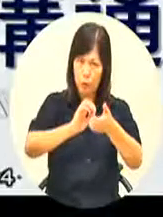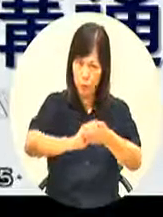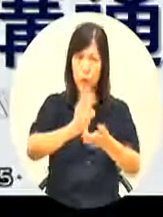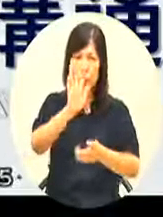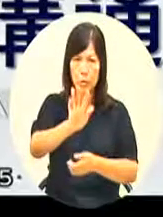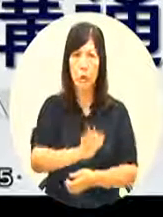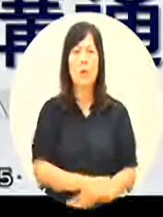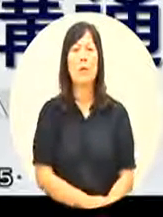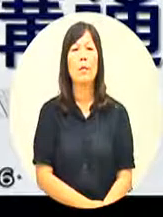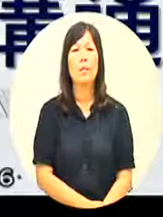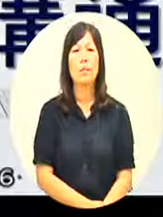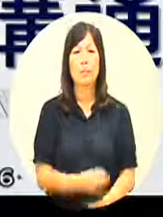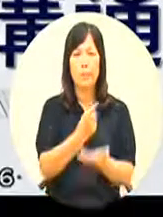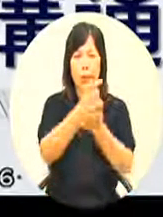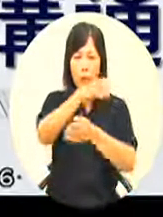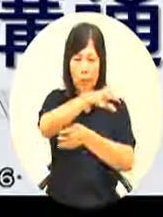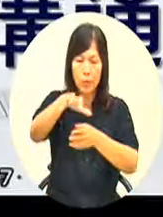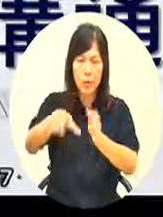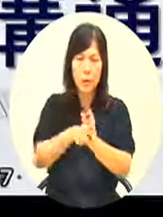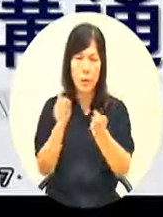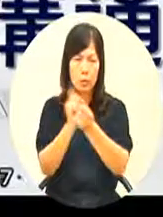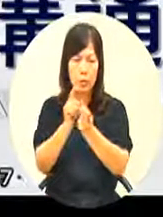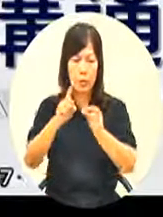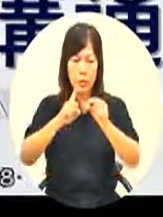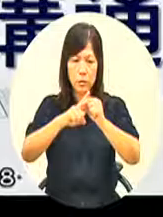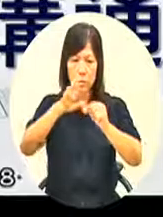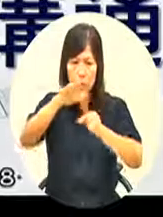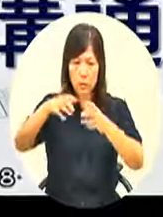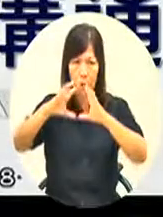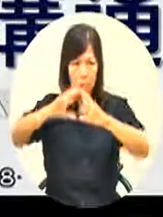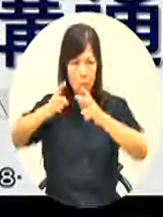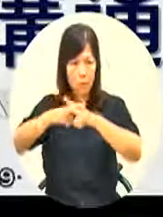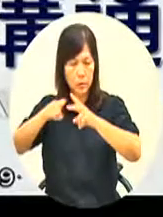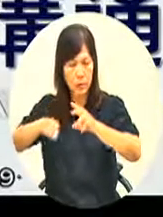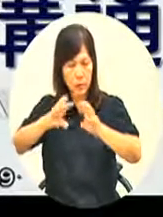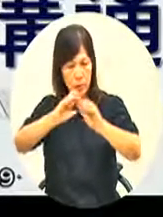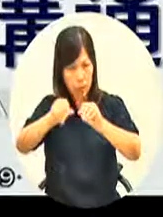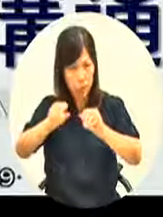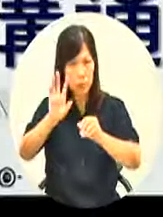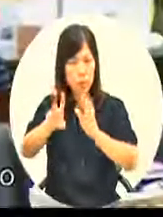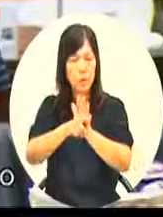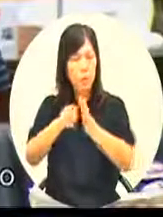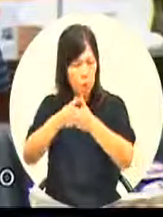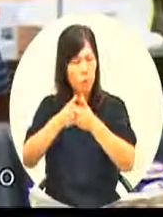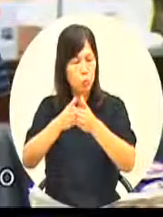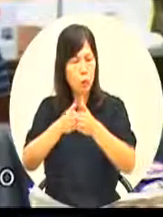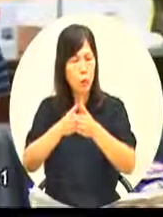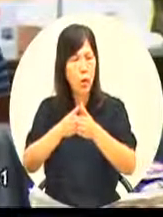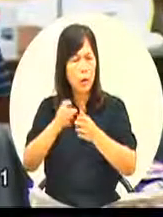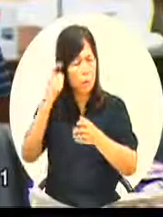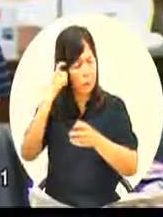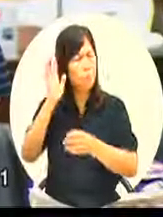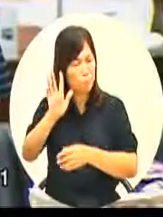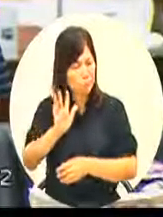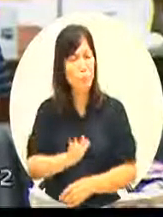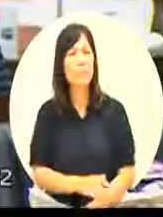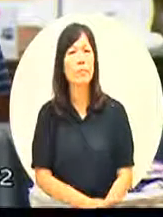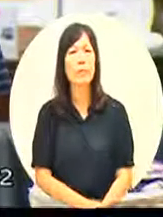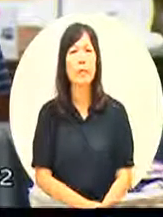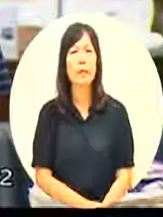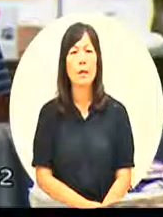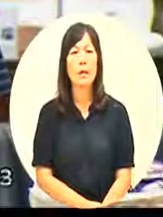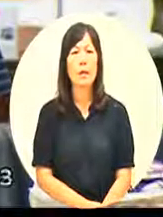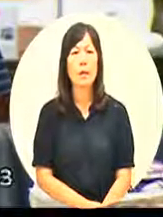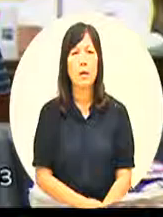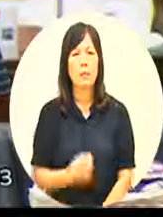项，那各局处也对中山国小这一块土地有一些需求，有一些想法，好，所以说